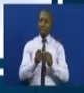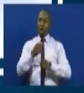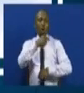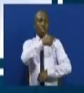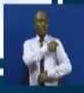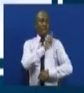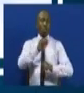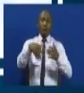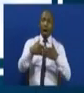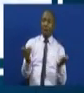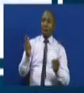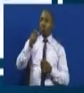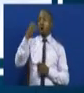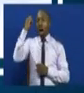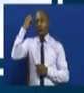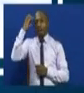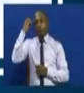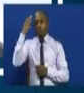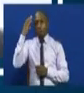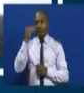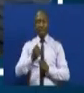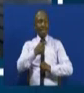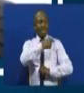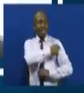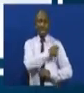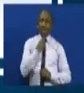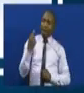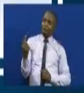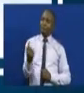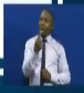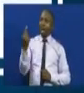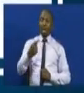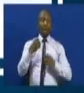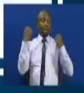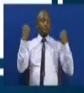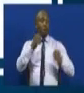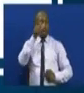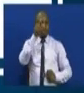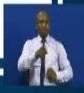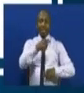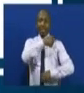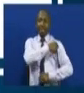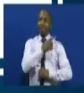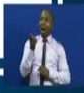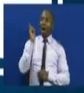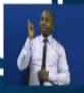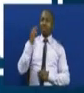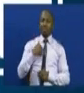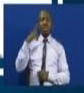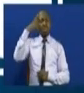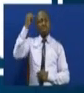hospitali lakini watu walikuwa kiugua na tiba pekee iliyokuwa ikiwaponya ilikuwa ni tiba asili. Kwa nina imani na tiba